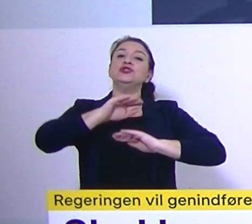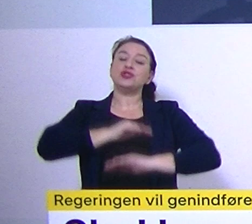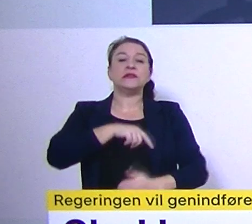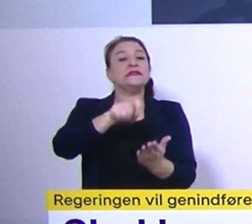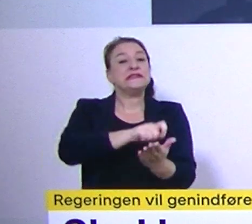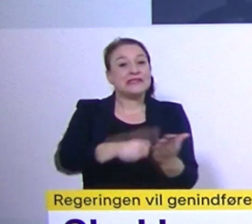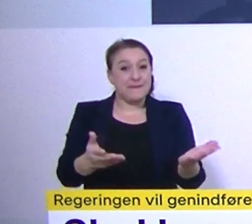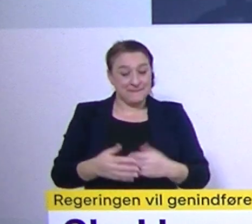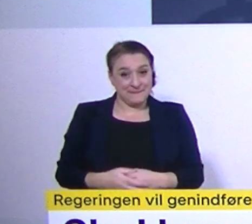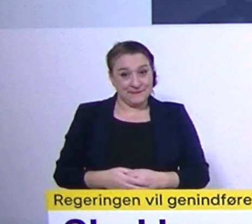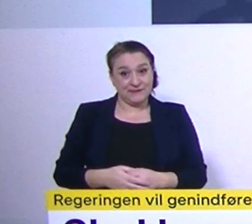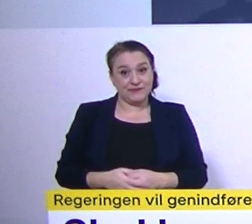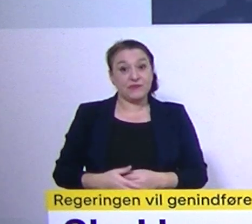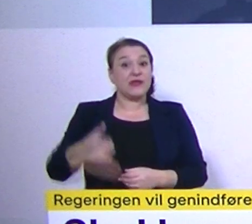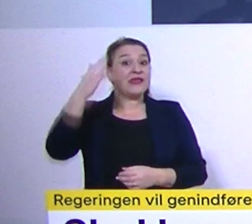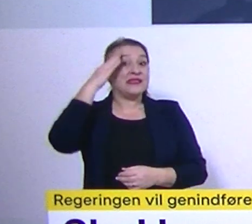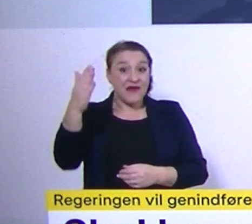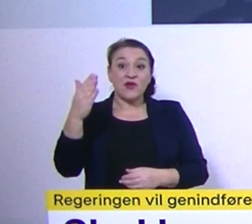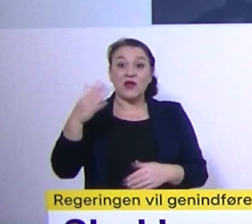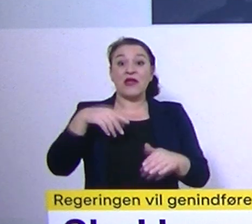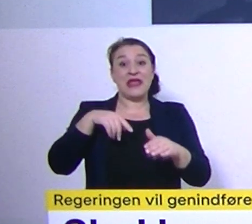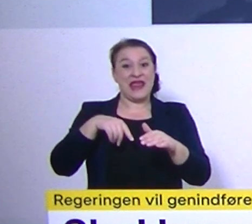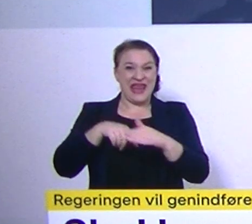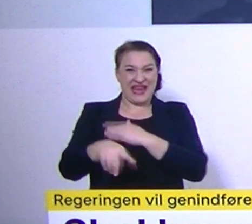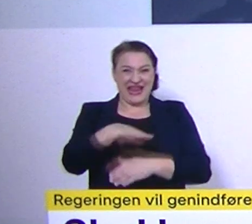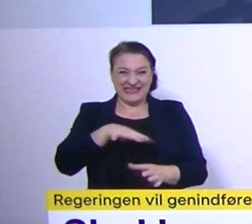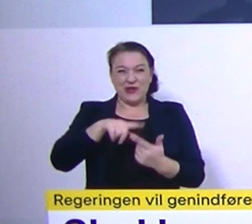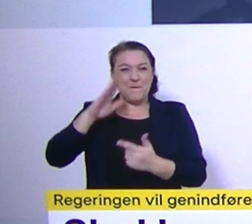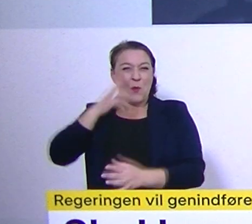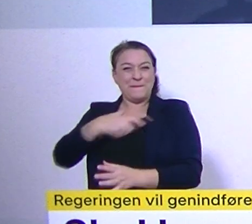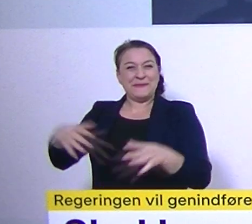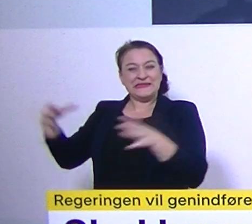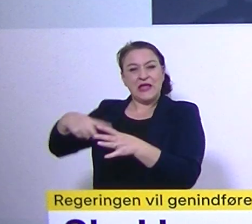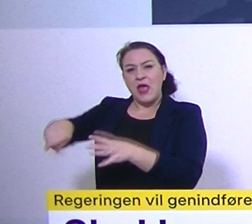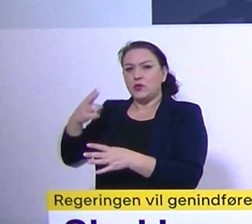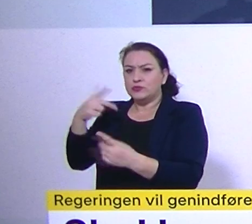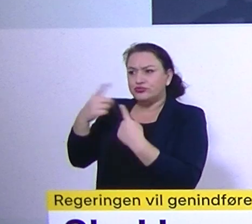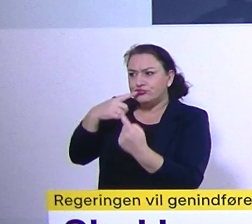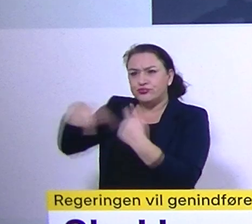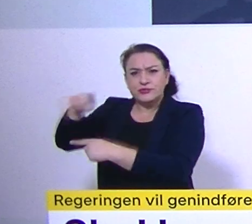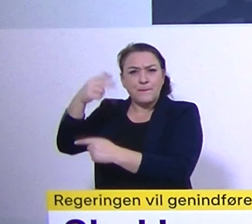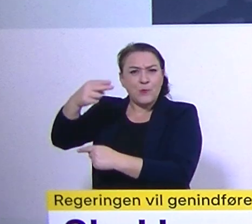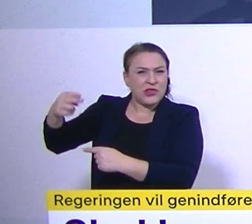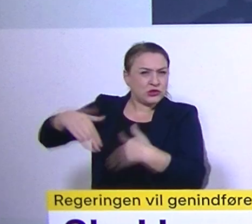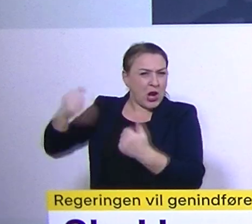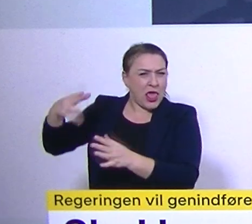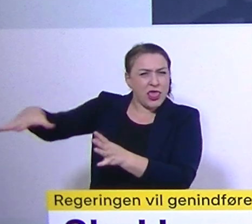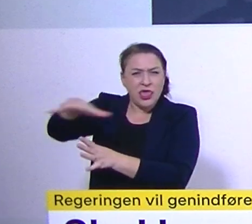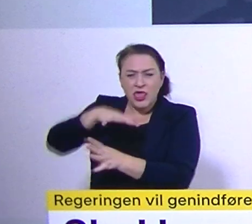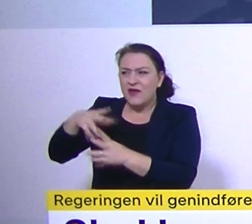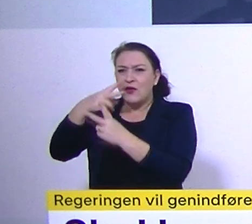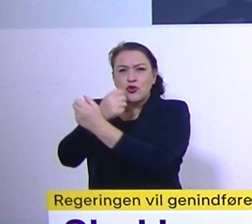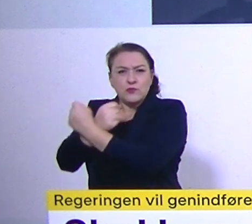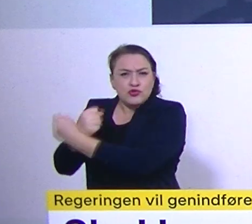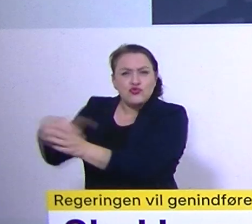er Indrigs- og Boligministeriet i tæt dialog med både sundhedsmyndigheder og kommuner om, hvordan vi sikrer, at valghandlingen kan